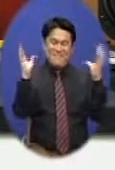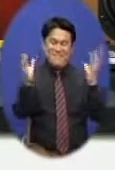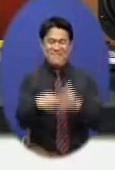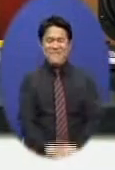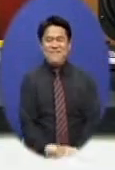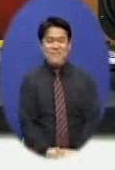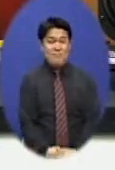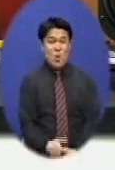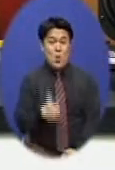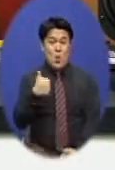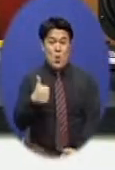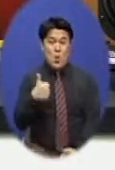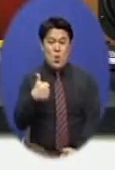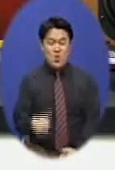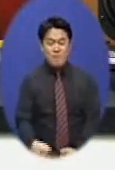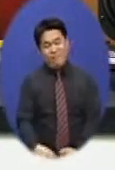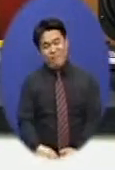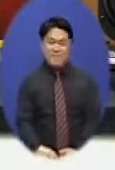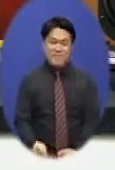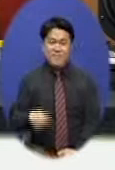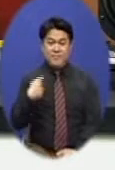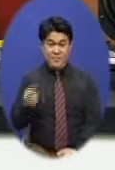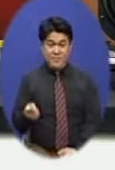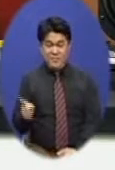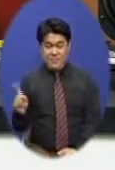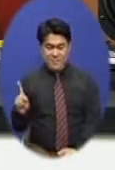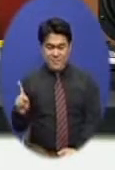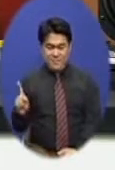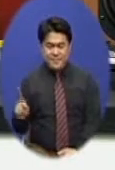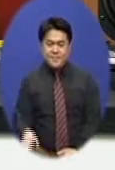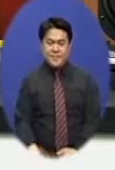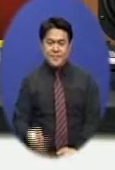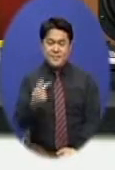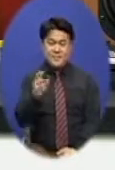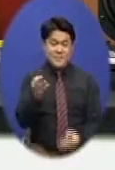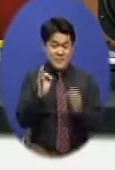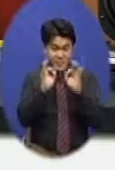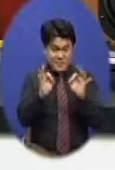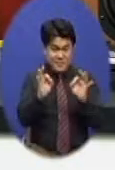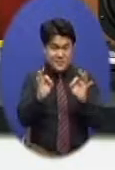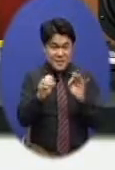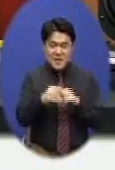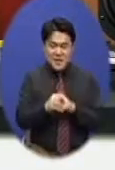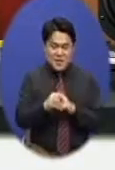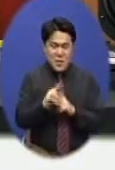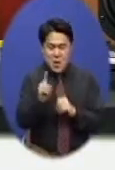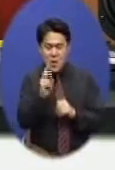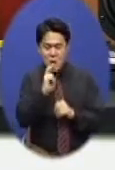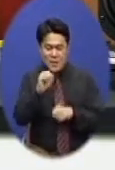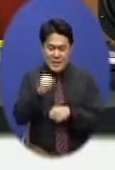네. 와. 아, 번호가 좋으시네요. 네. 네, 계속해서 이번에는요. 시청자 심사를 해주신 다섯